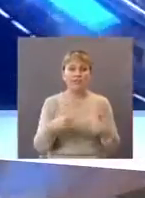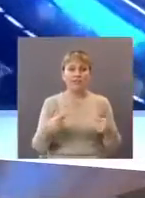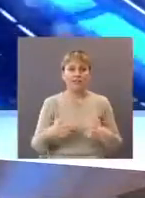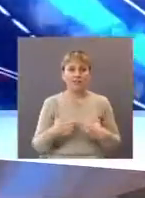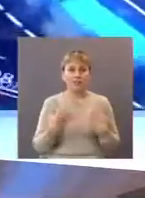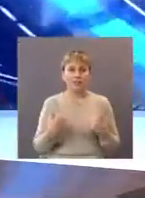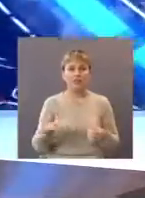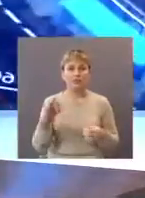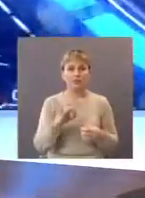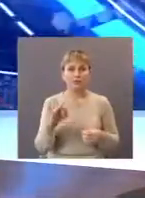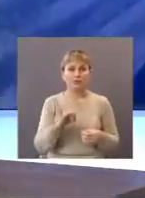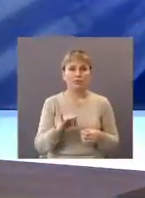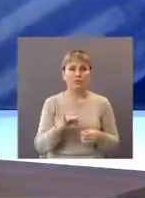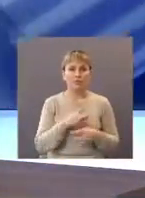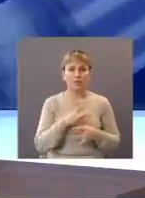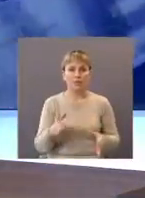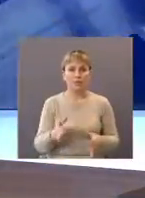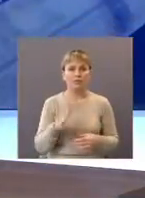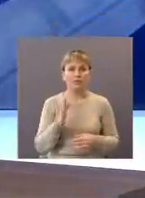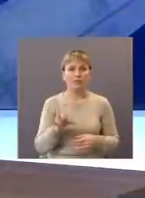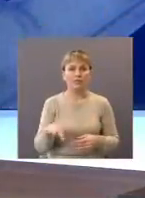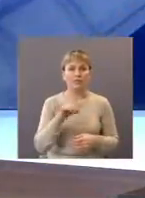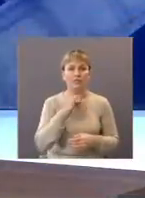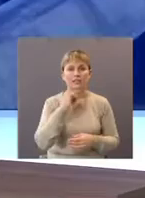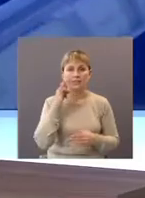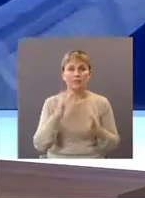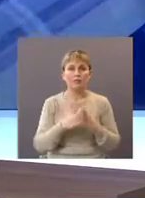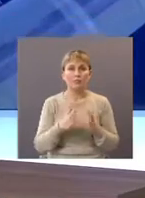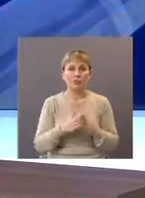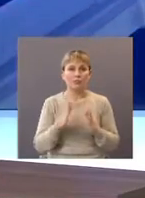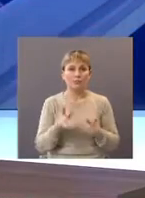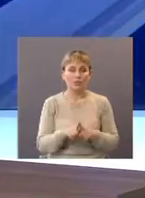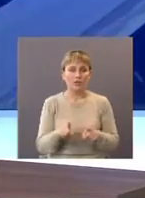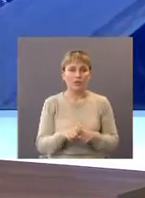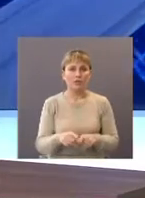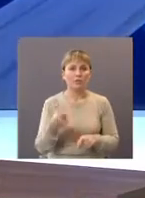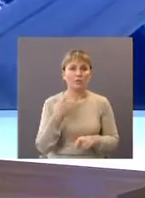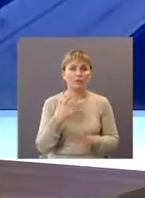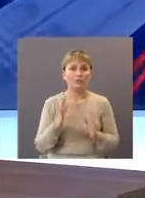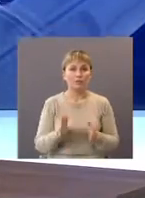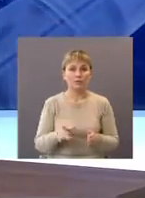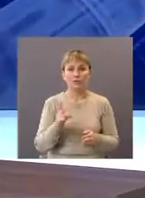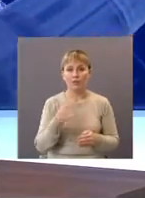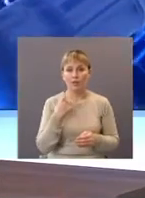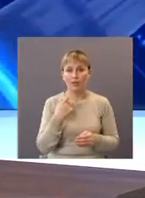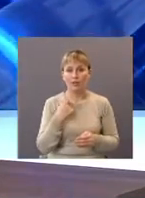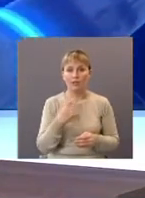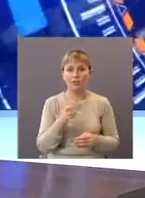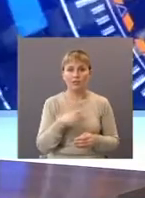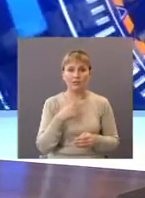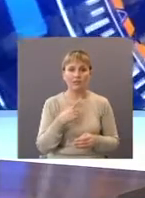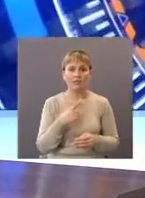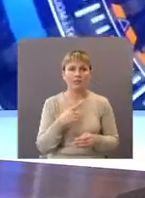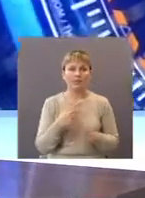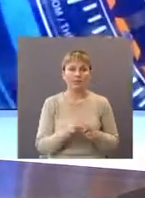истории, вряд ли грядущие праздничные застолья во всех казахстанских домах обойдутся без капли спиртного. Но алкоголь, как говорится,